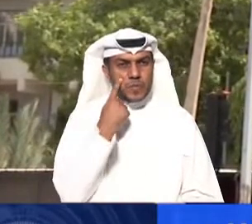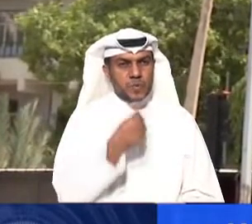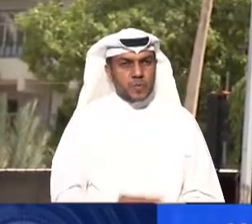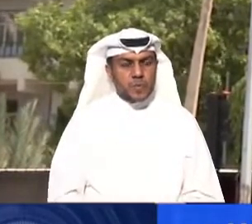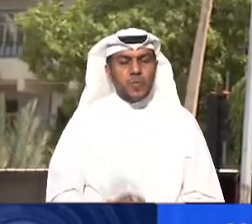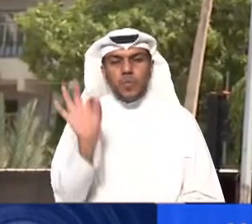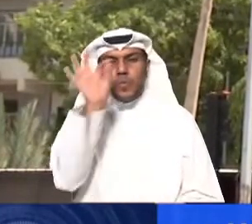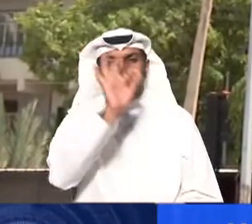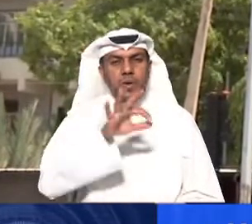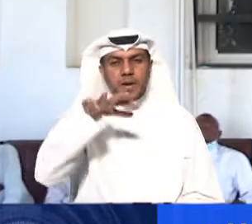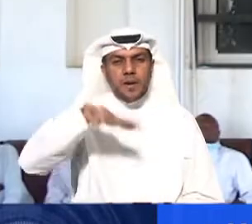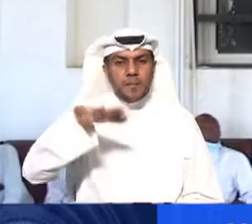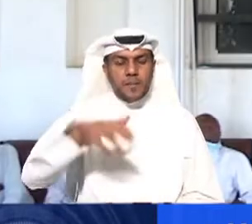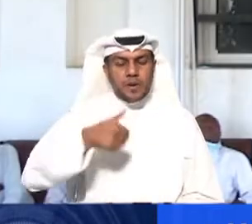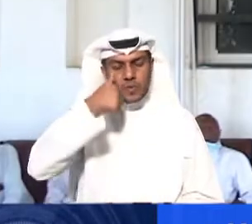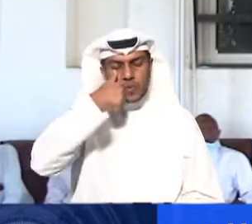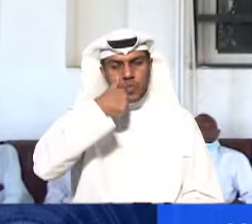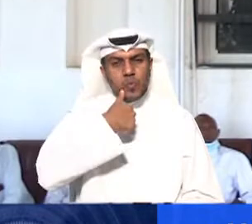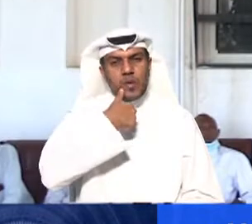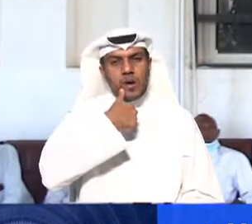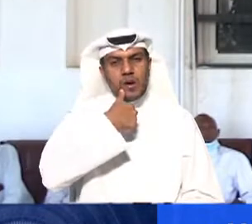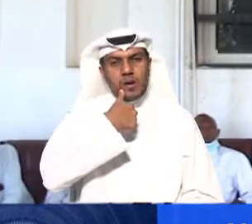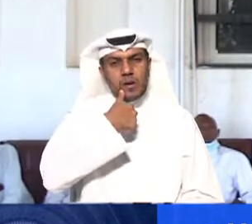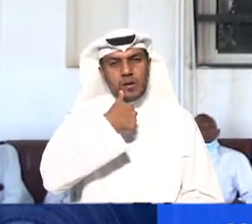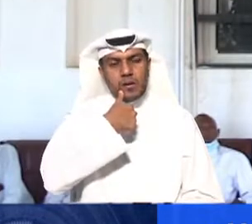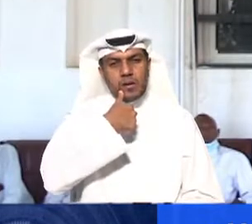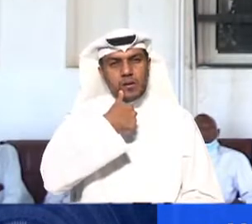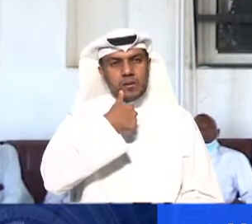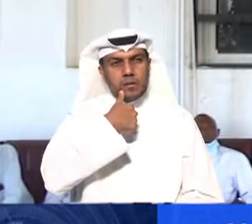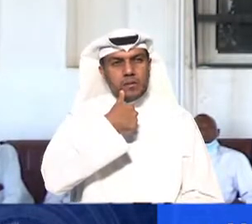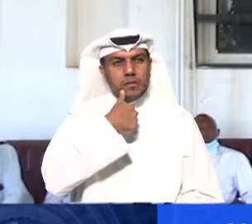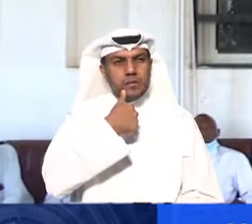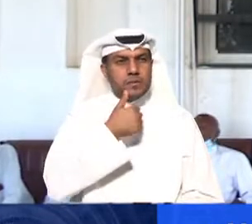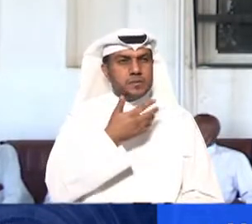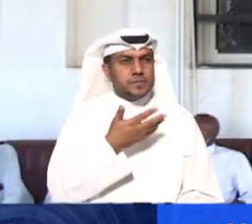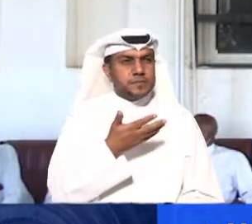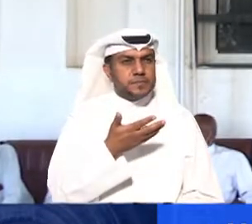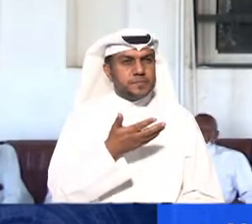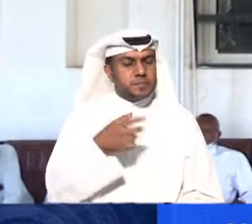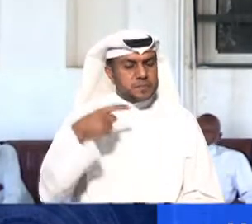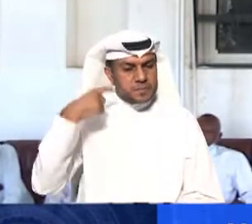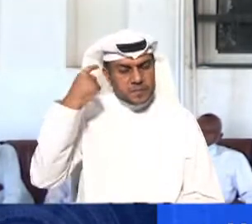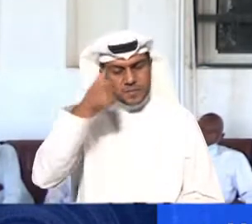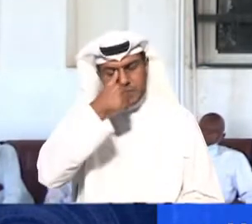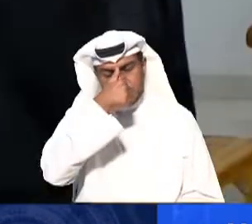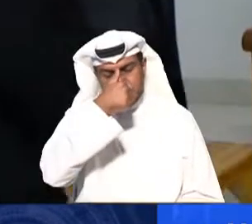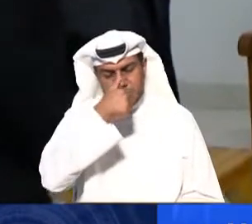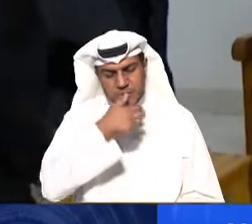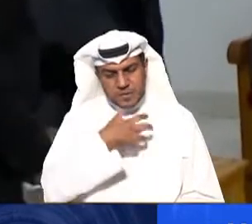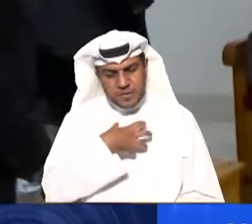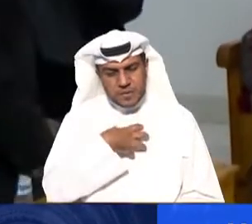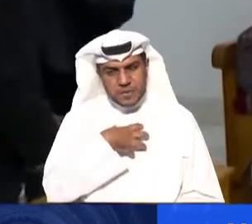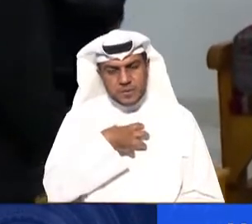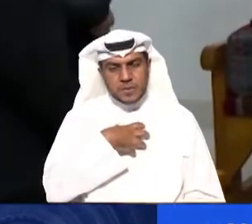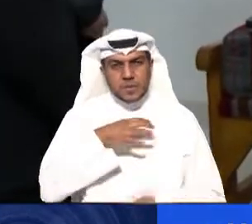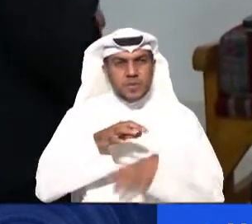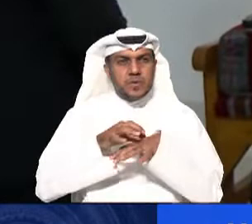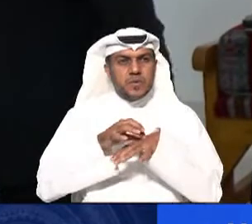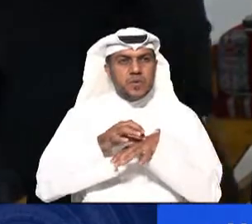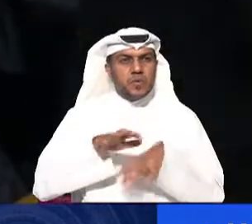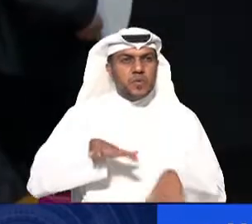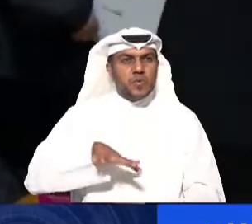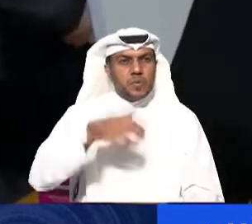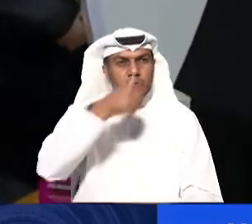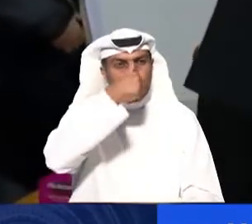ما أن سرى خبر رحيل فقيد الإنسانية سمو الأمير الراحل الشيخ صباح الأحمد الجابر الصباح طيب الله